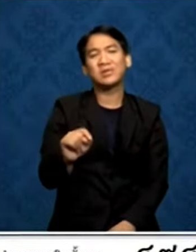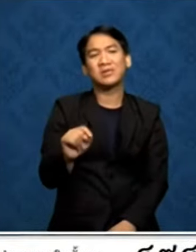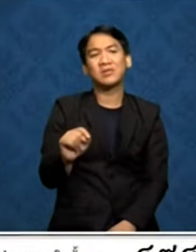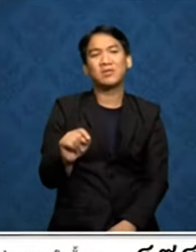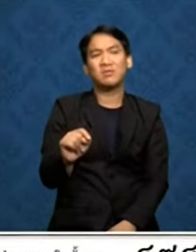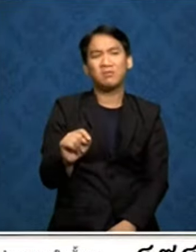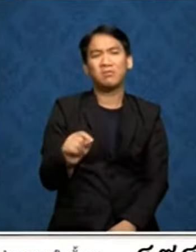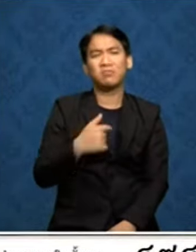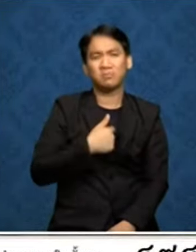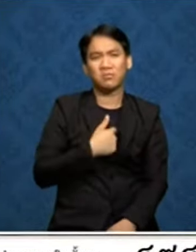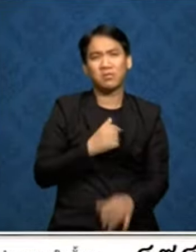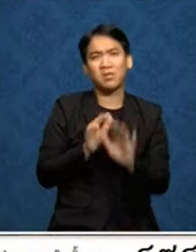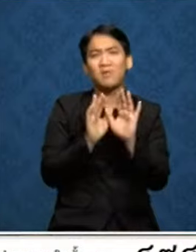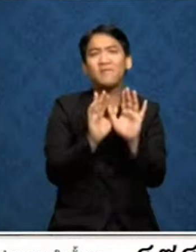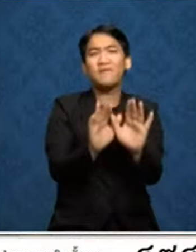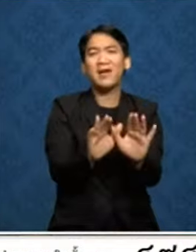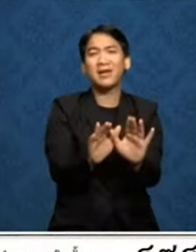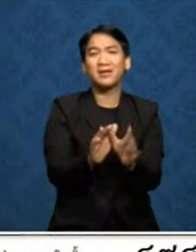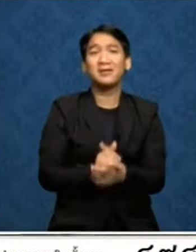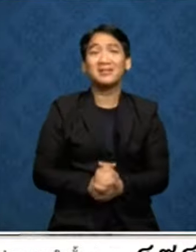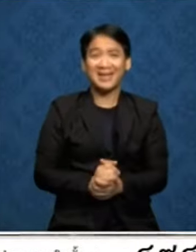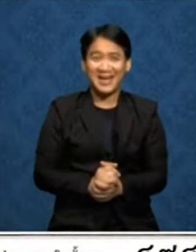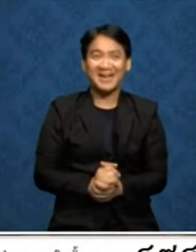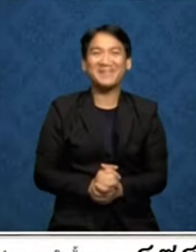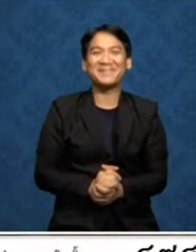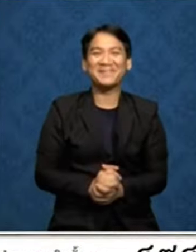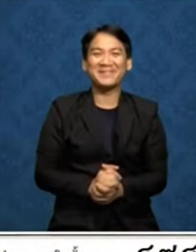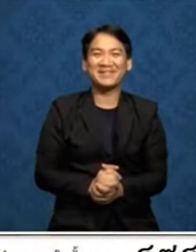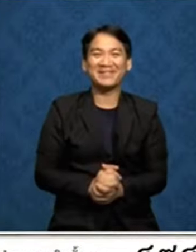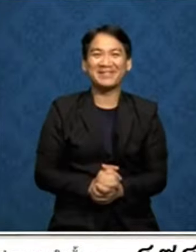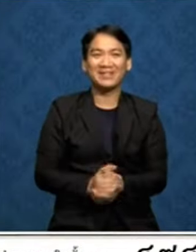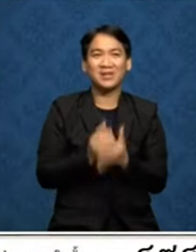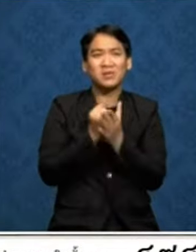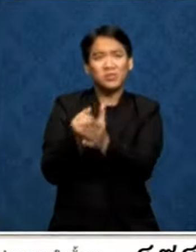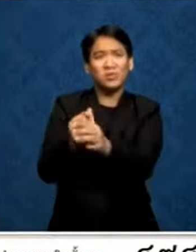้ดำเนินการช่วยเหลือเพื่อควปอภัของพน้ปชาชนดวยค่ะขอบคุค่ะ